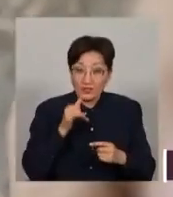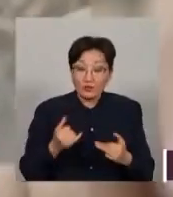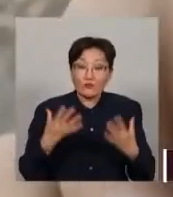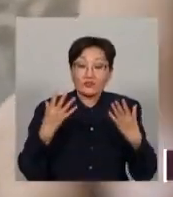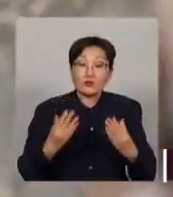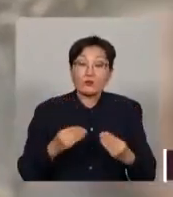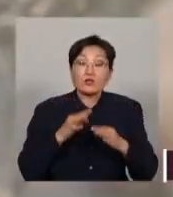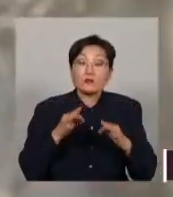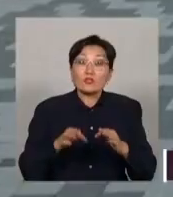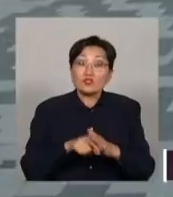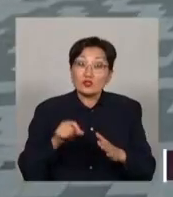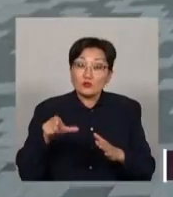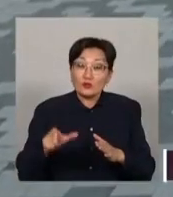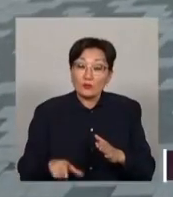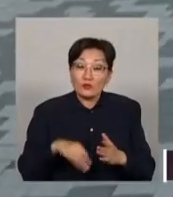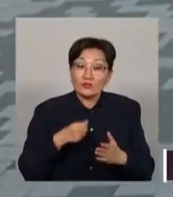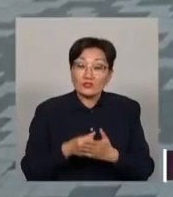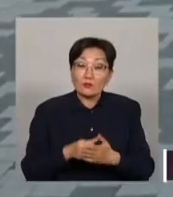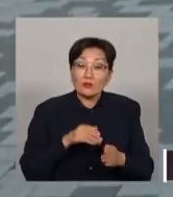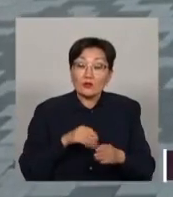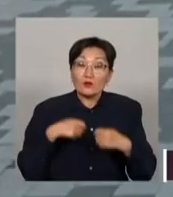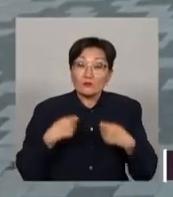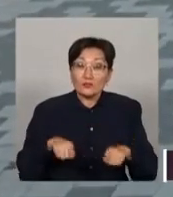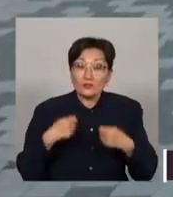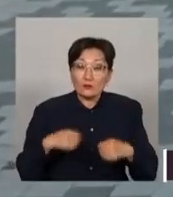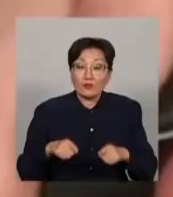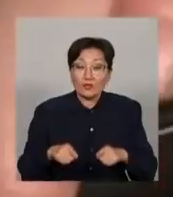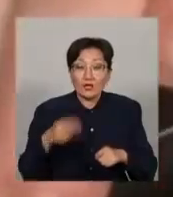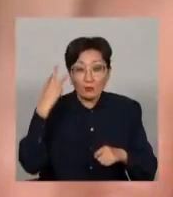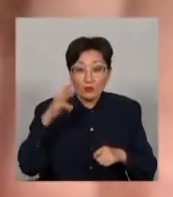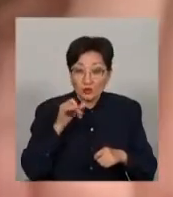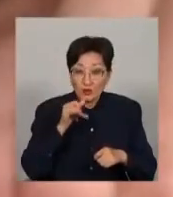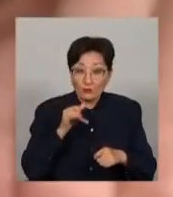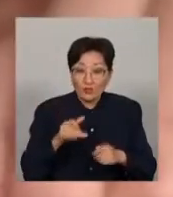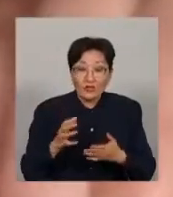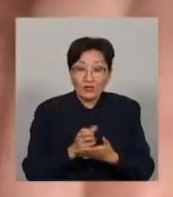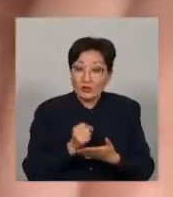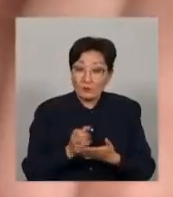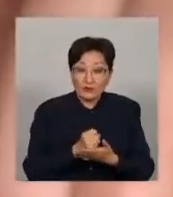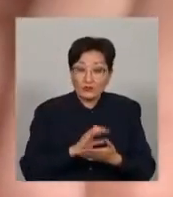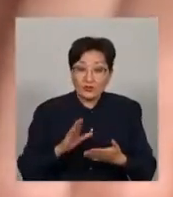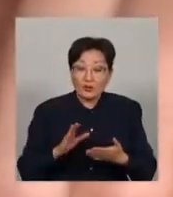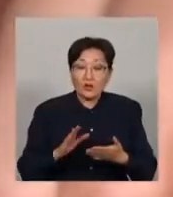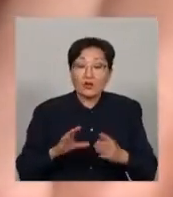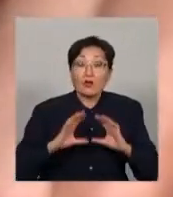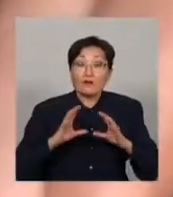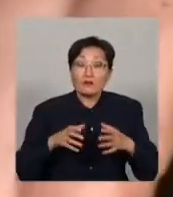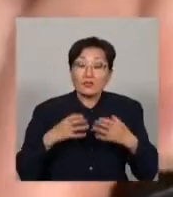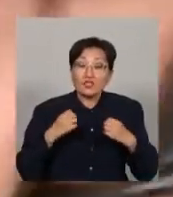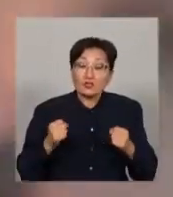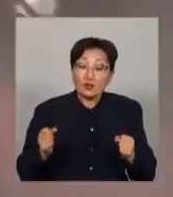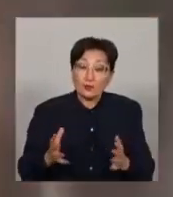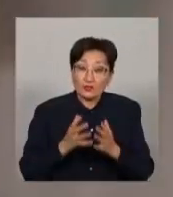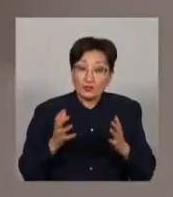как отметил народный избранник платежи с реализаторов нагреваемого от табака не брали хотя по данным всемирной организации здравоохранения